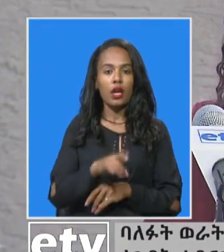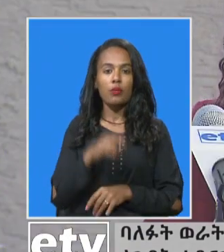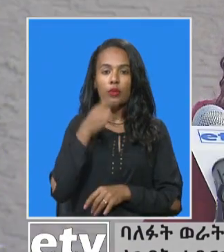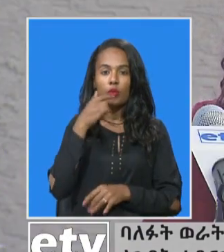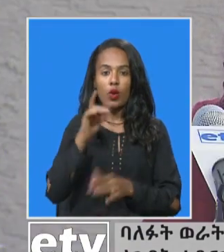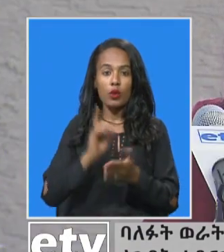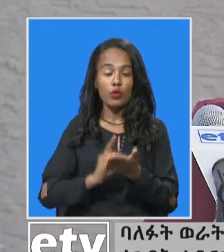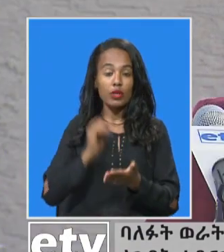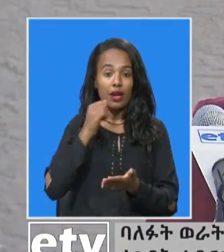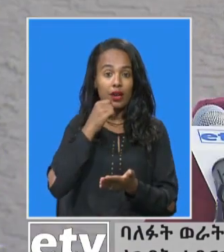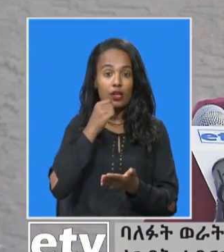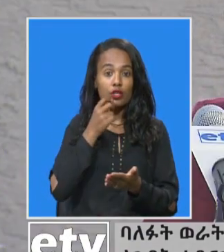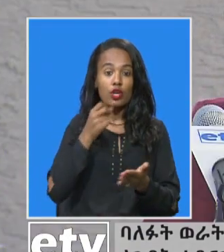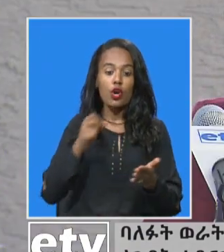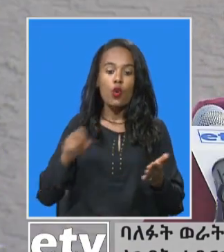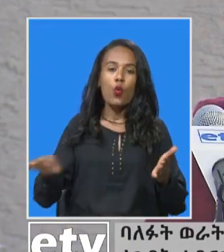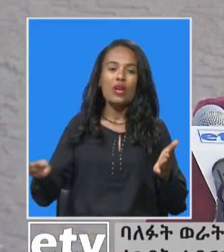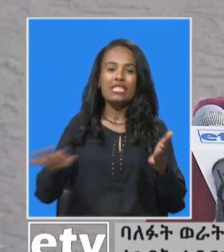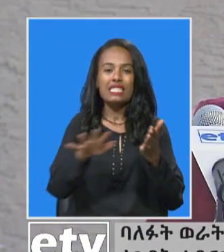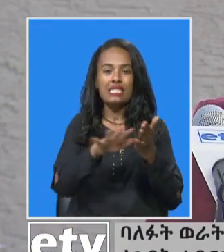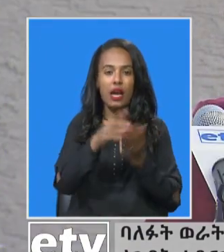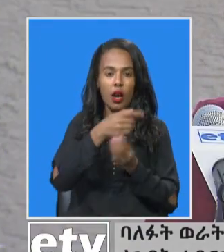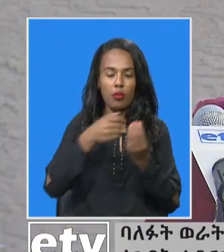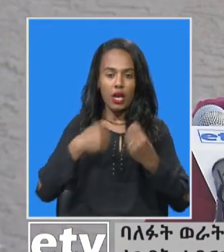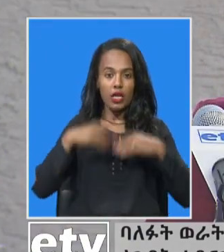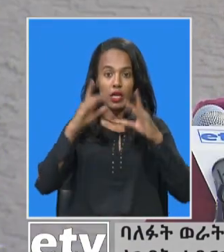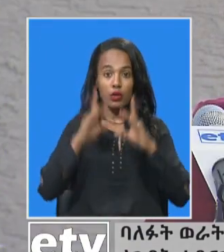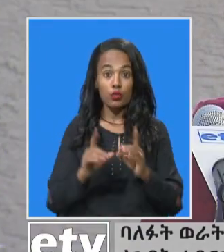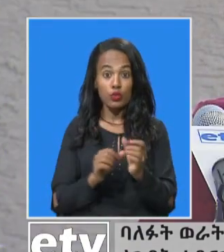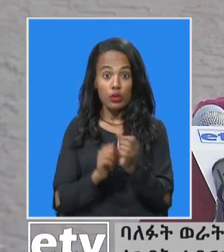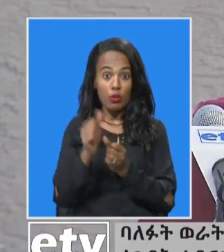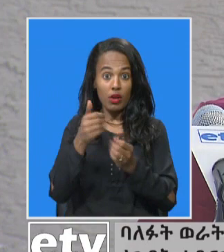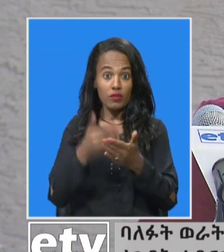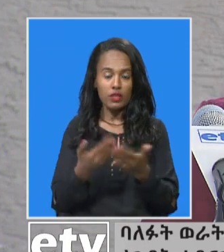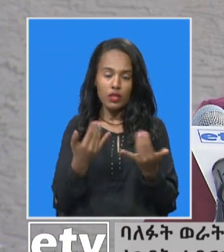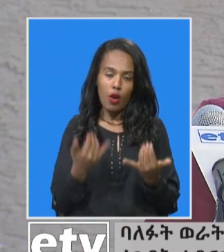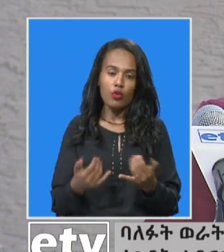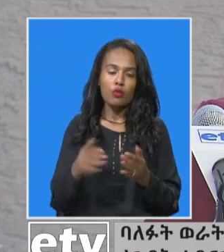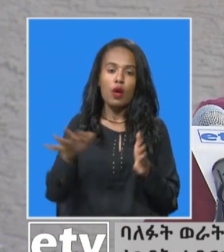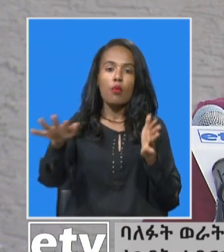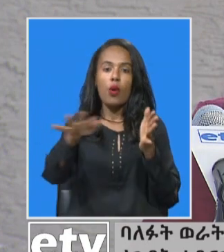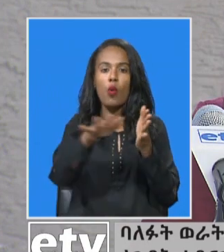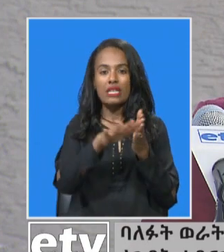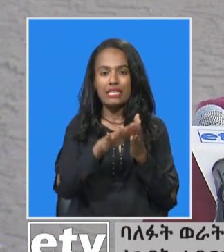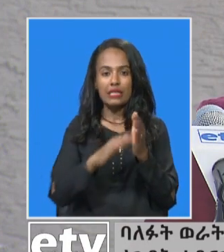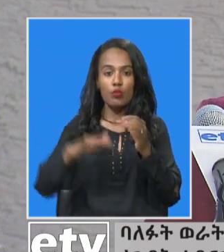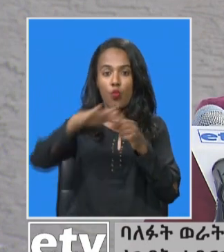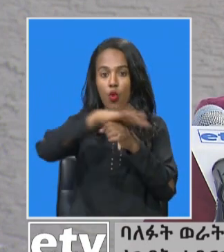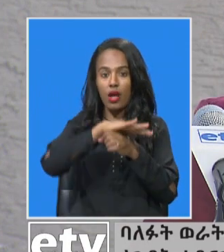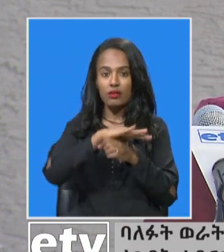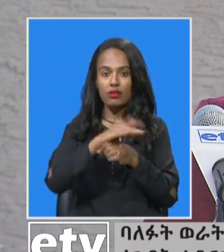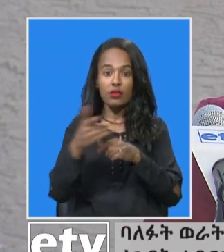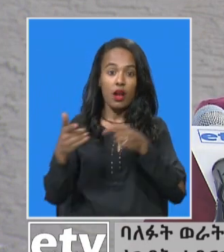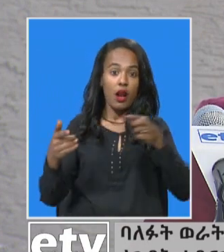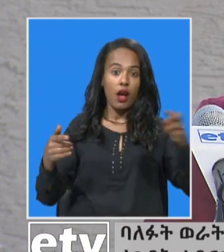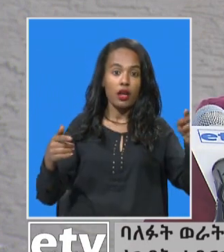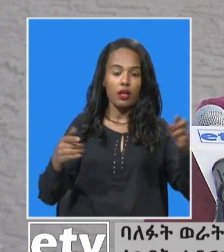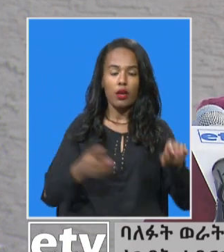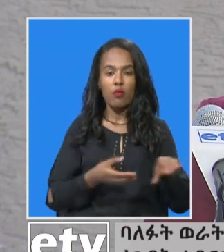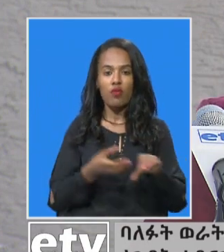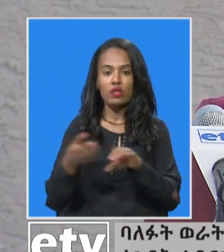አዳነች። ወንዝ አካባቢ ዙሪያ ያሉ አካባቢዎች ይሄ ክረምቱ እስከሚያልፍ ድረስ አሁንም በወንዝ ሙላት ምክንያት ግራና ቀኝ